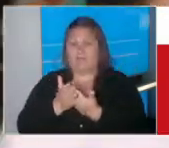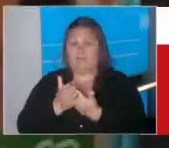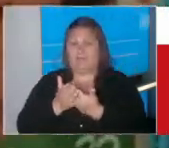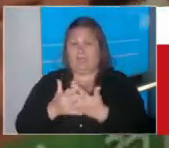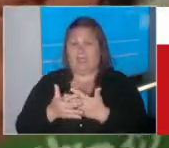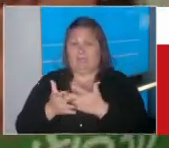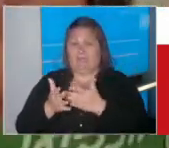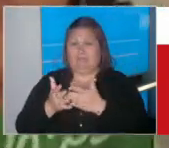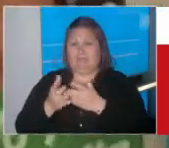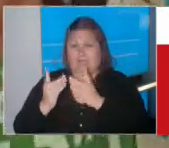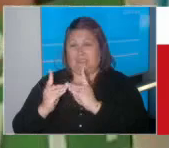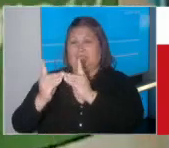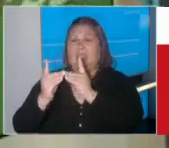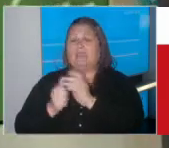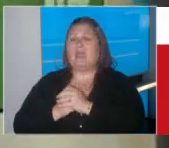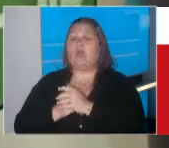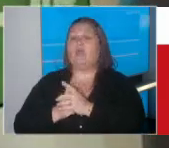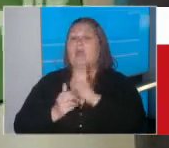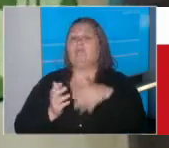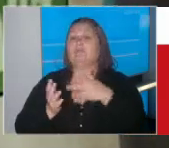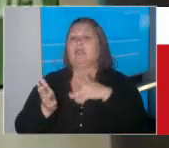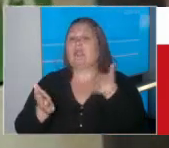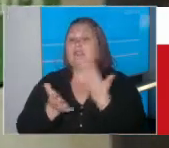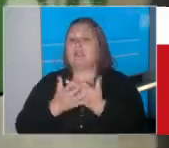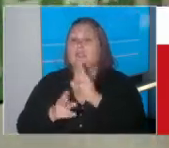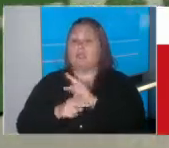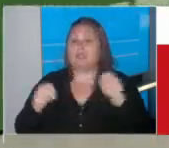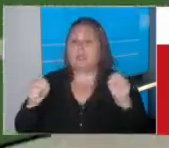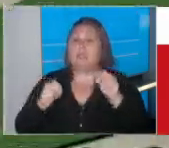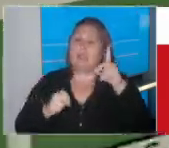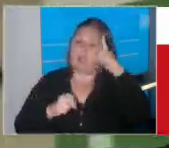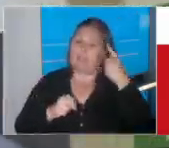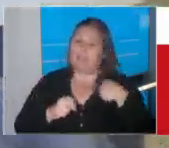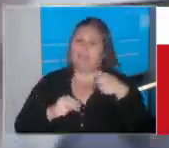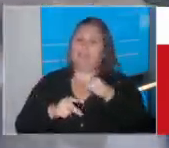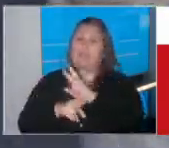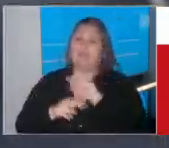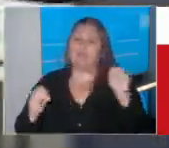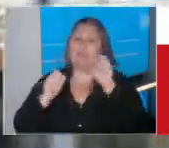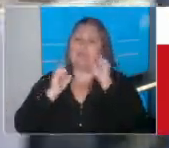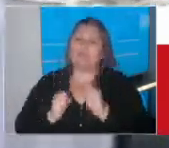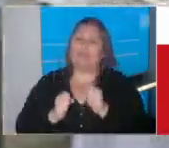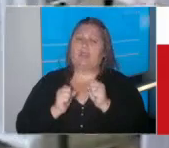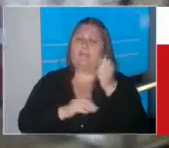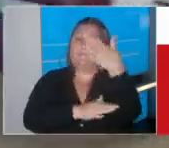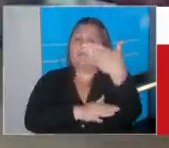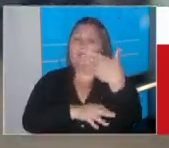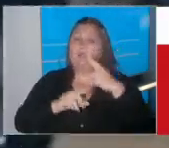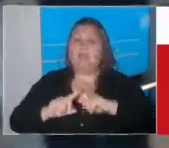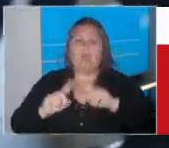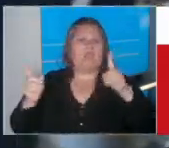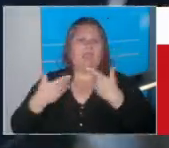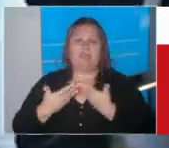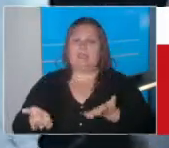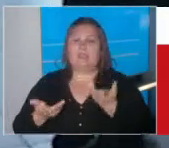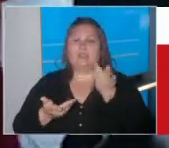גם ללקוחות שלי, אני אומר שהם צריכים להציע משהו, להציע נושא, לדעתי זה הנושא הביטחוני-מדיני, אחרת אין